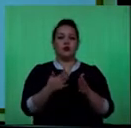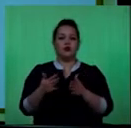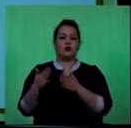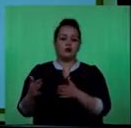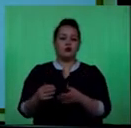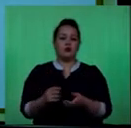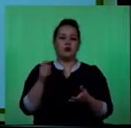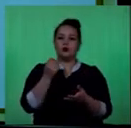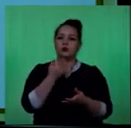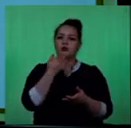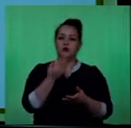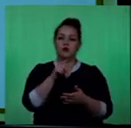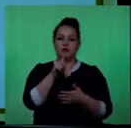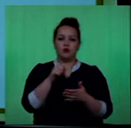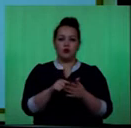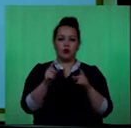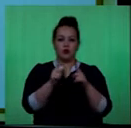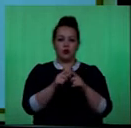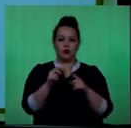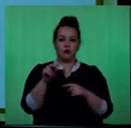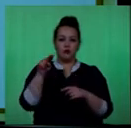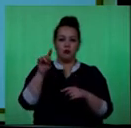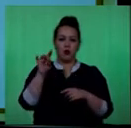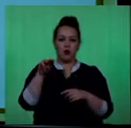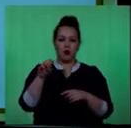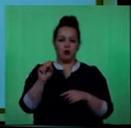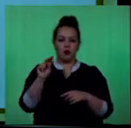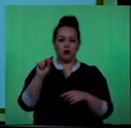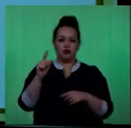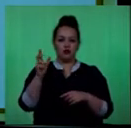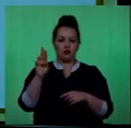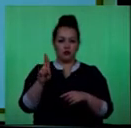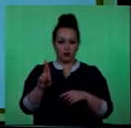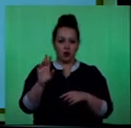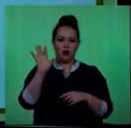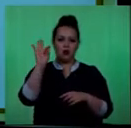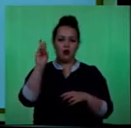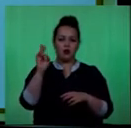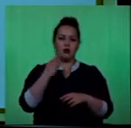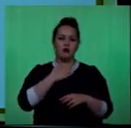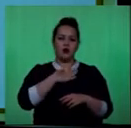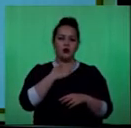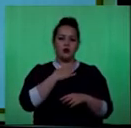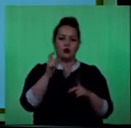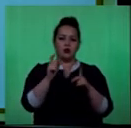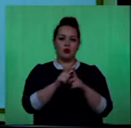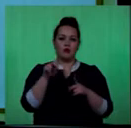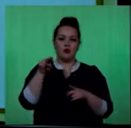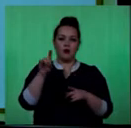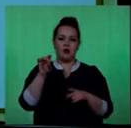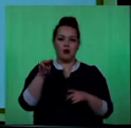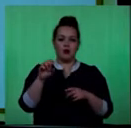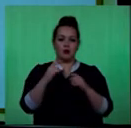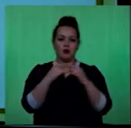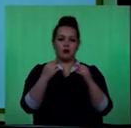задаем вопрос слову парта парта чья молодцы она моя слова парта это